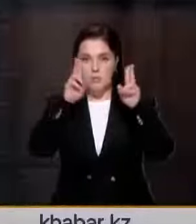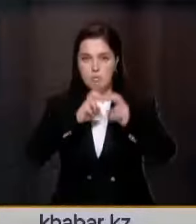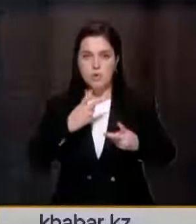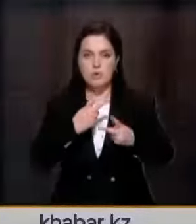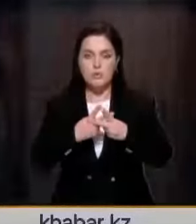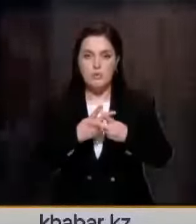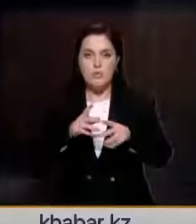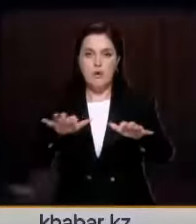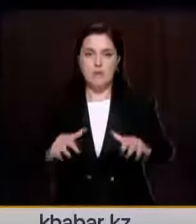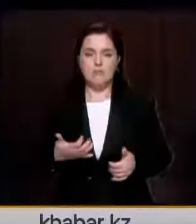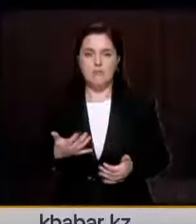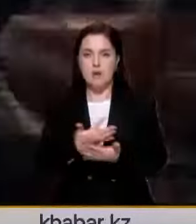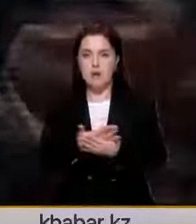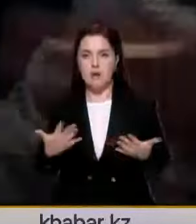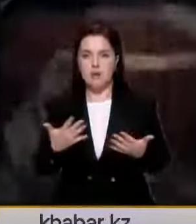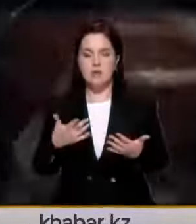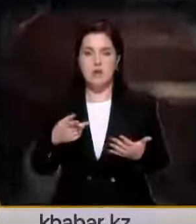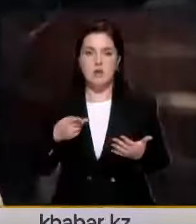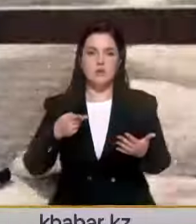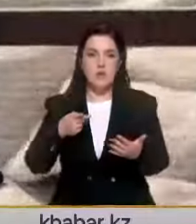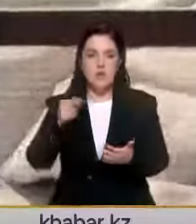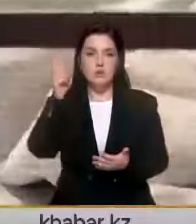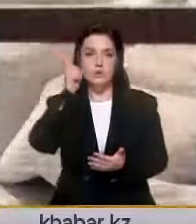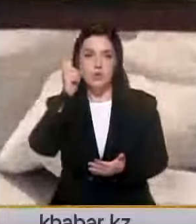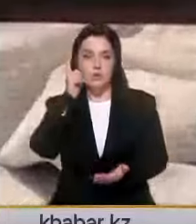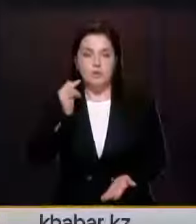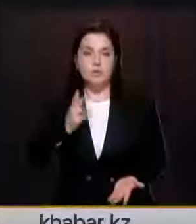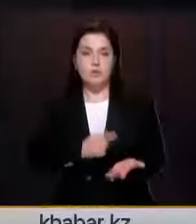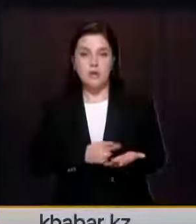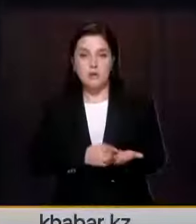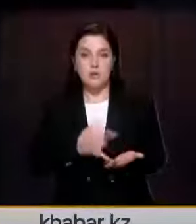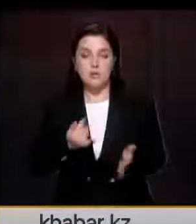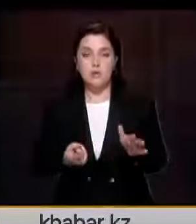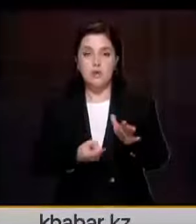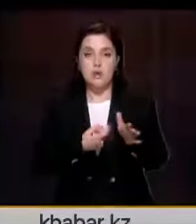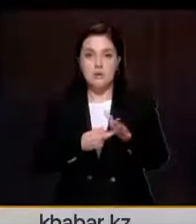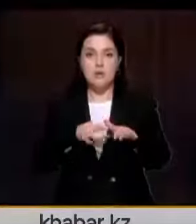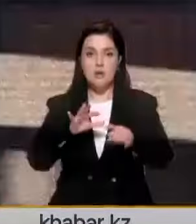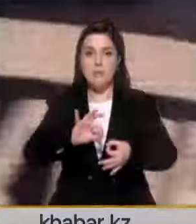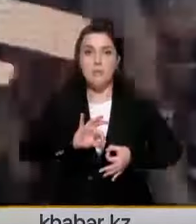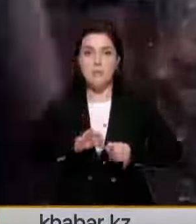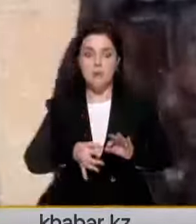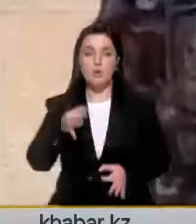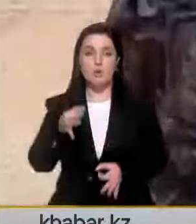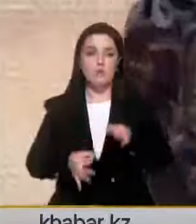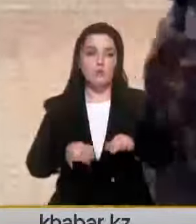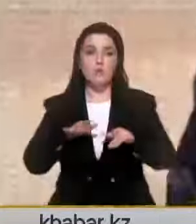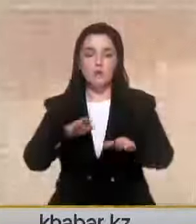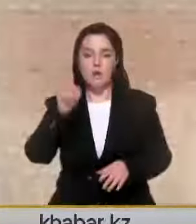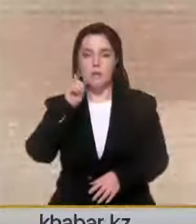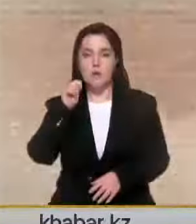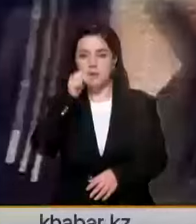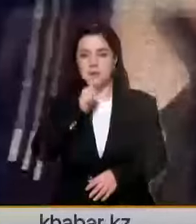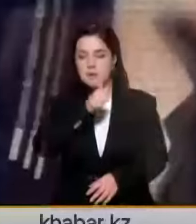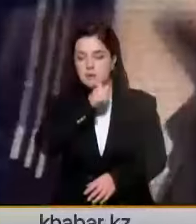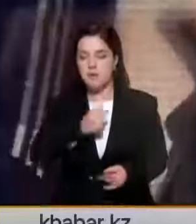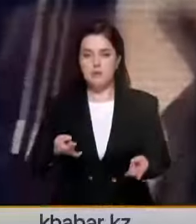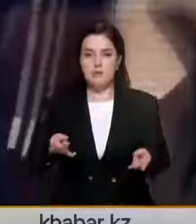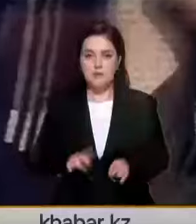холодное оружие смартфоны и иные вещественные доказательства проводятся расследования другие подробности уголовного дела в интересах следствия не